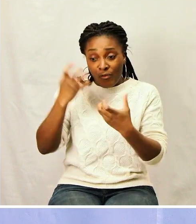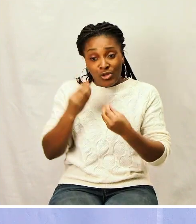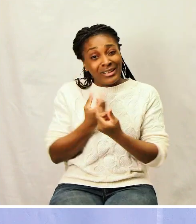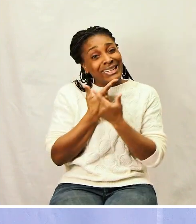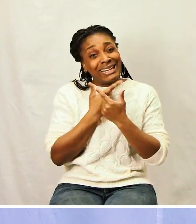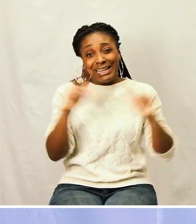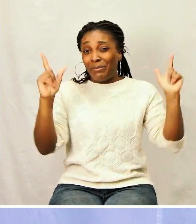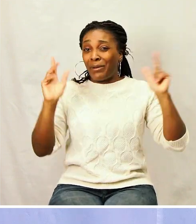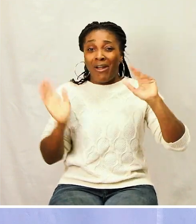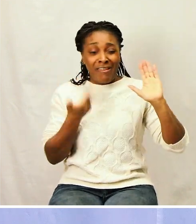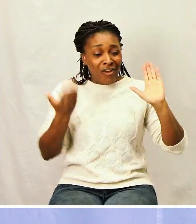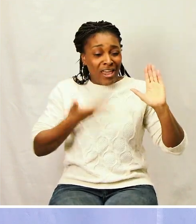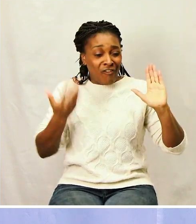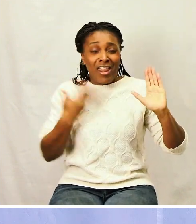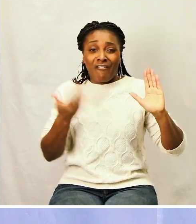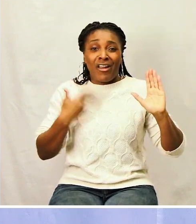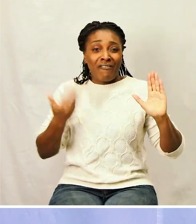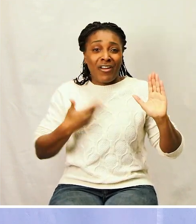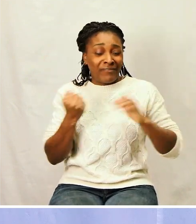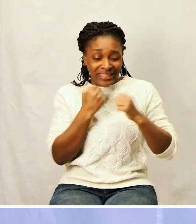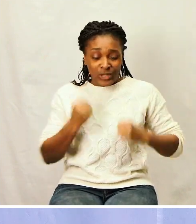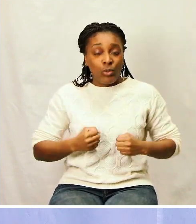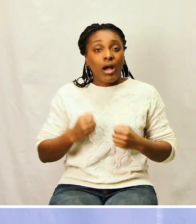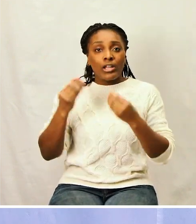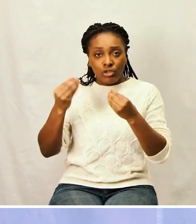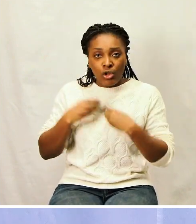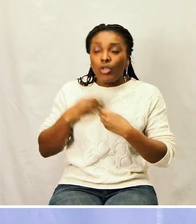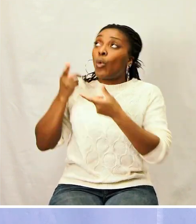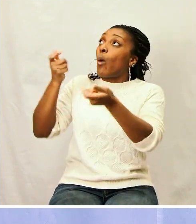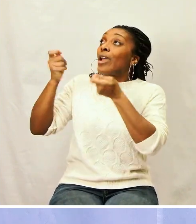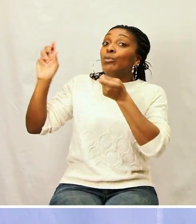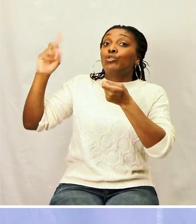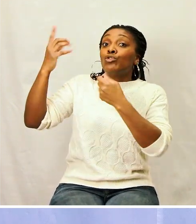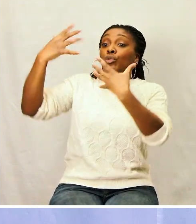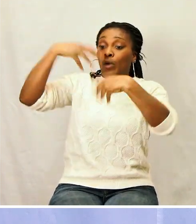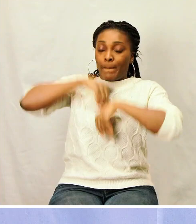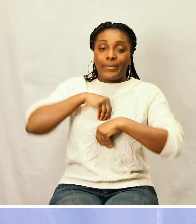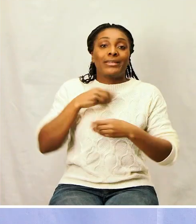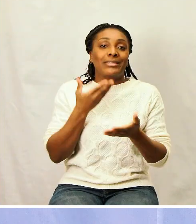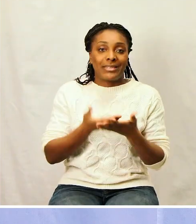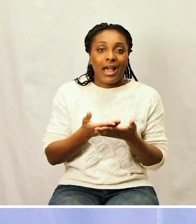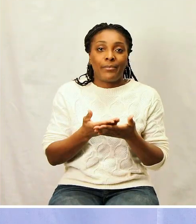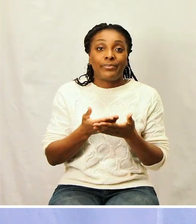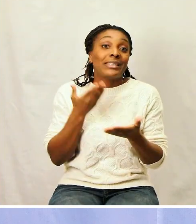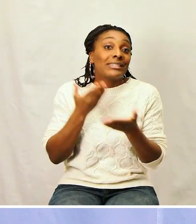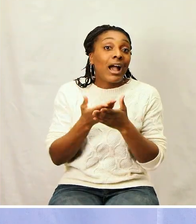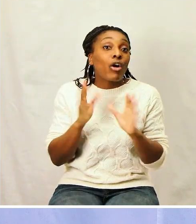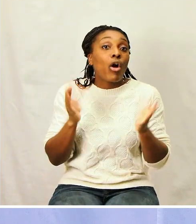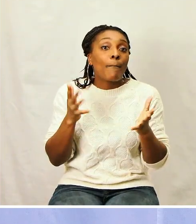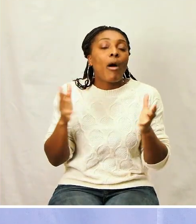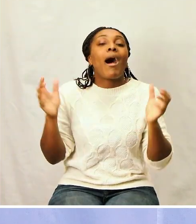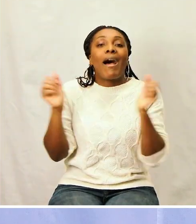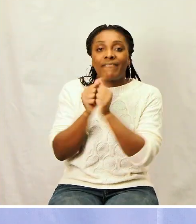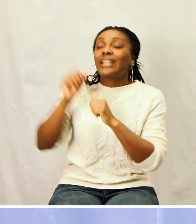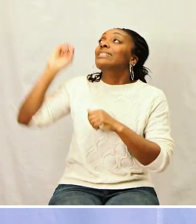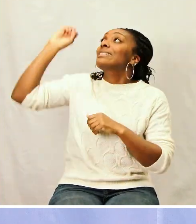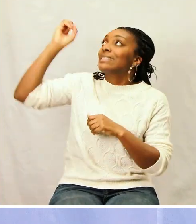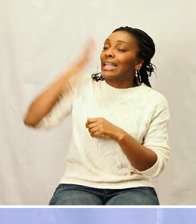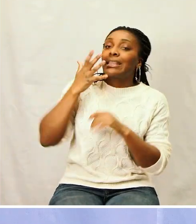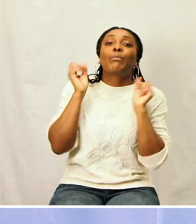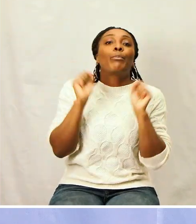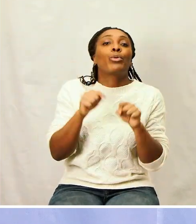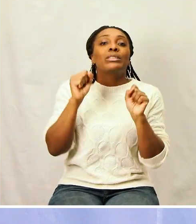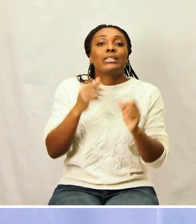et te donner la mentalité du royaume des cieux et ça c'est l'œuvre de la Parole de Dieu dans ta vie c'est l'œuvre du Saint-Esprit qui veut encore